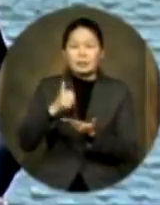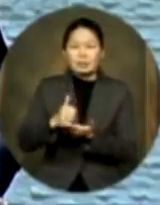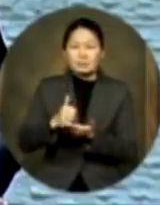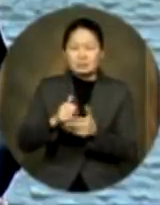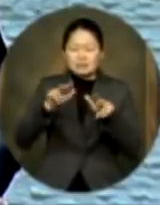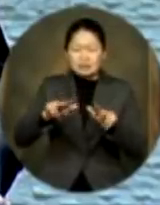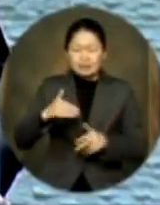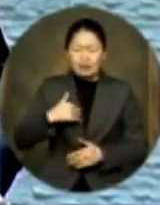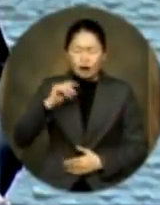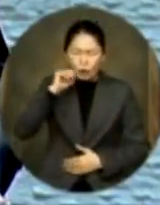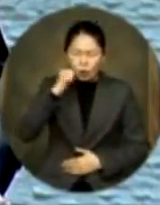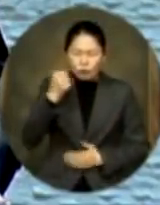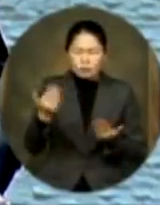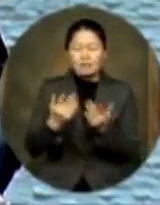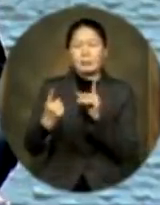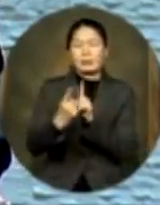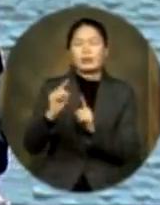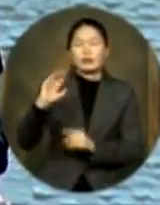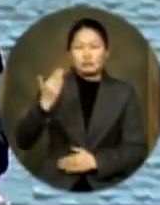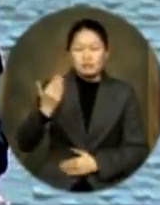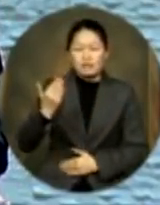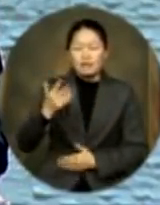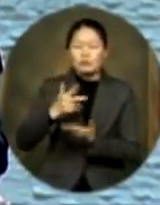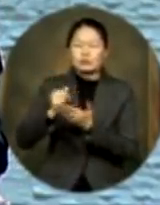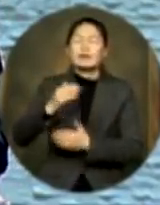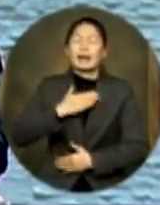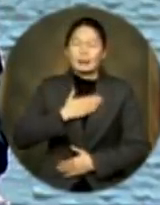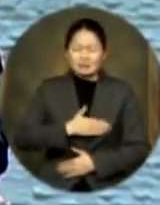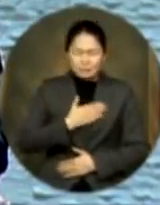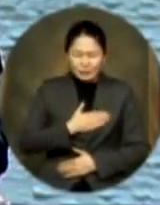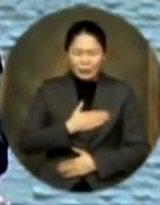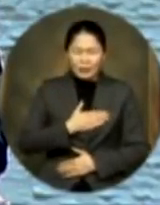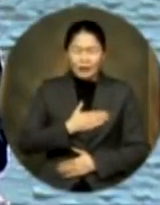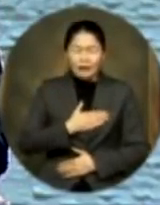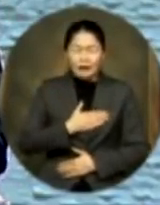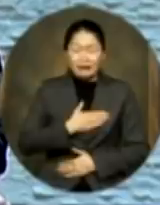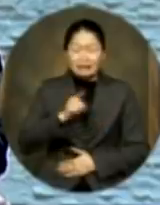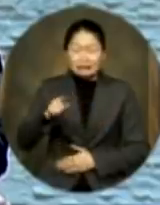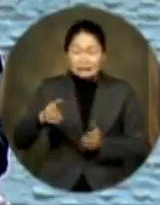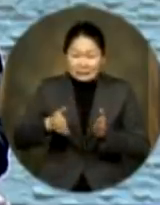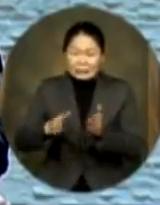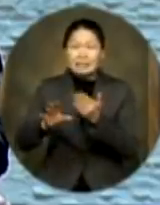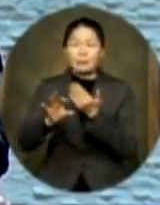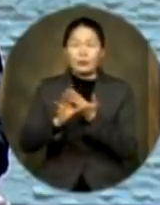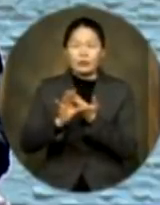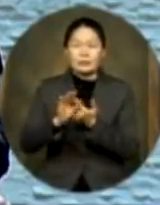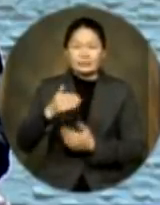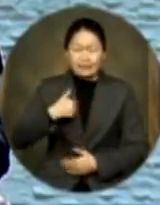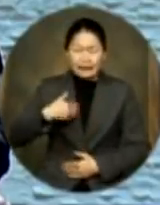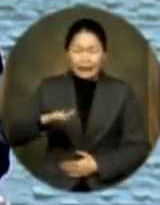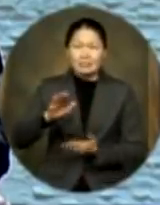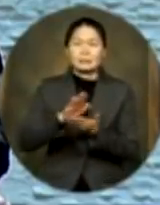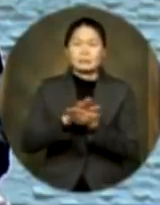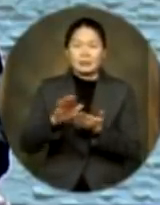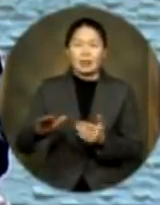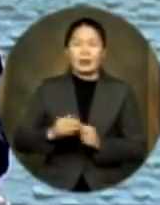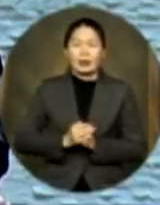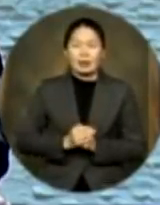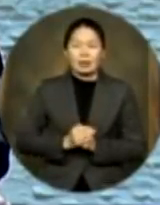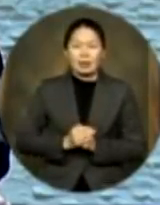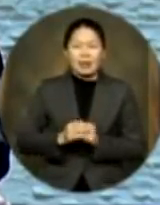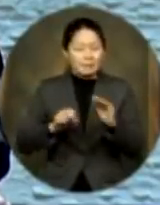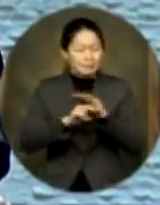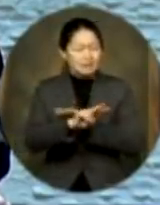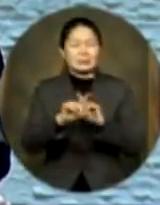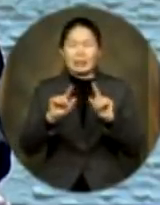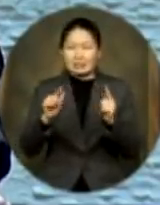만날 모양이군요 주님 알겠습니다 그 길이라면 제가 가죠 피하지